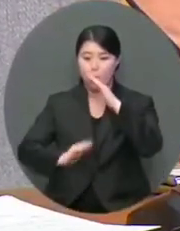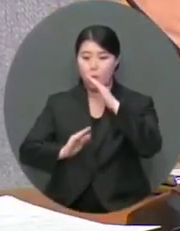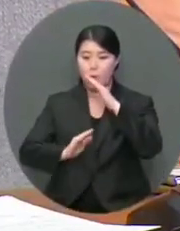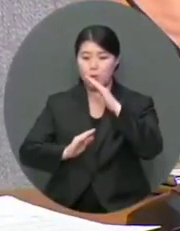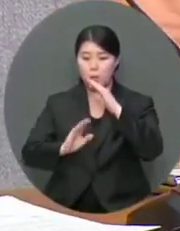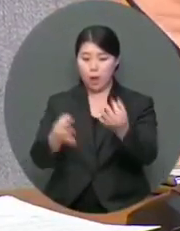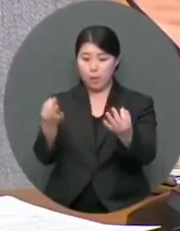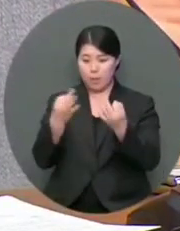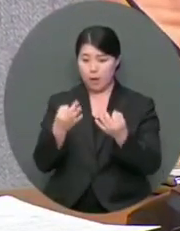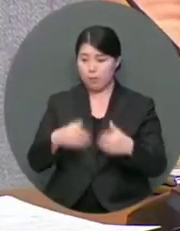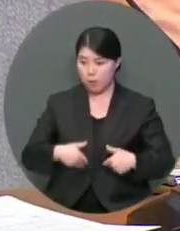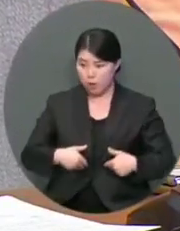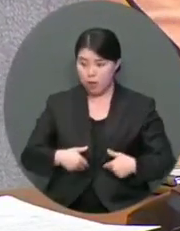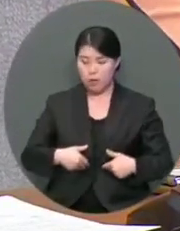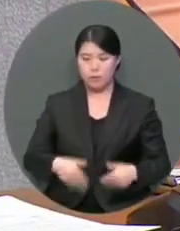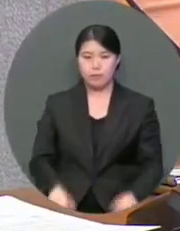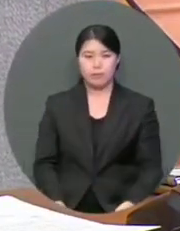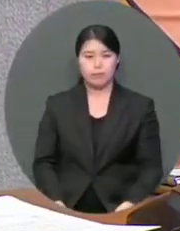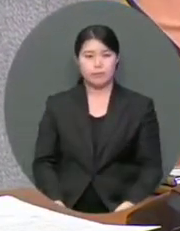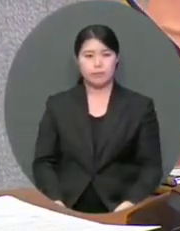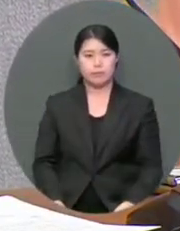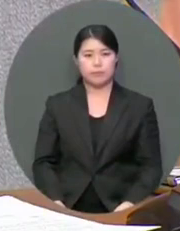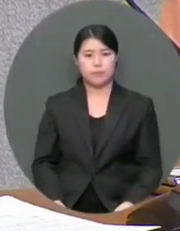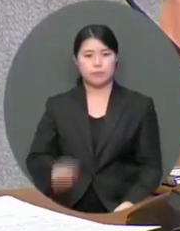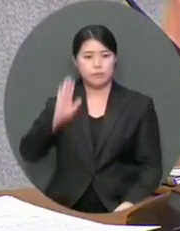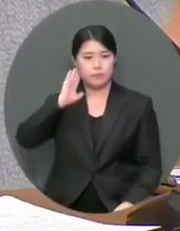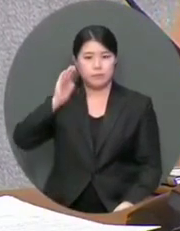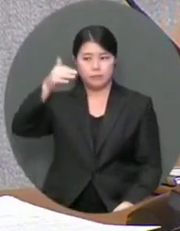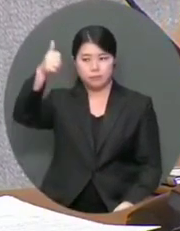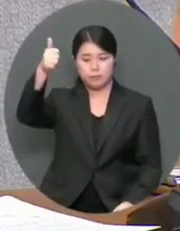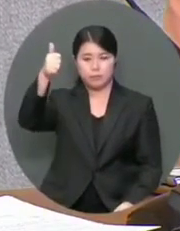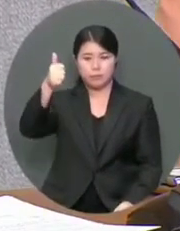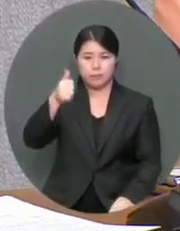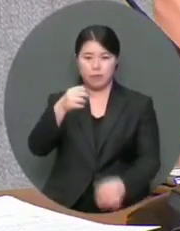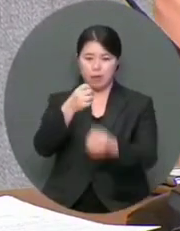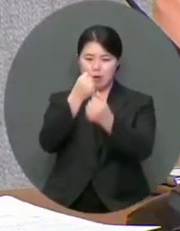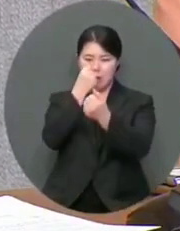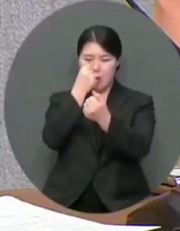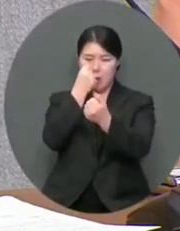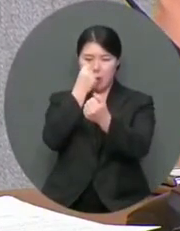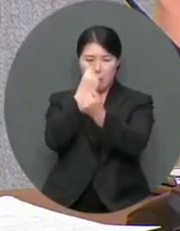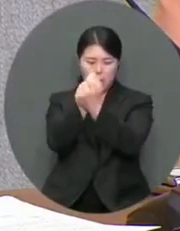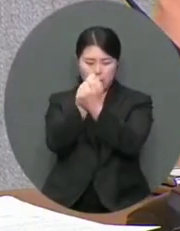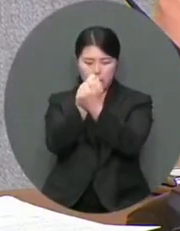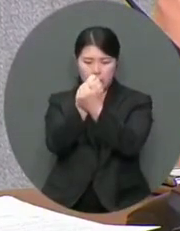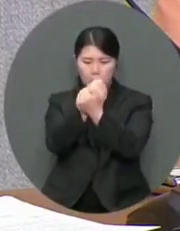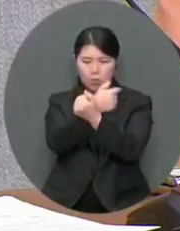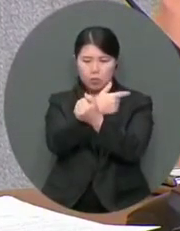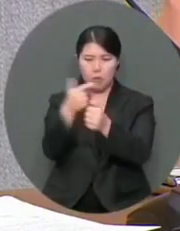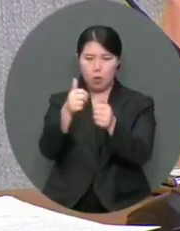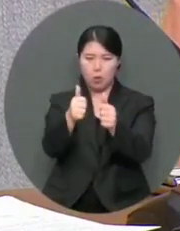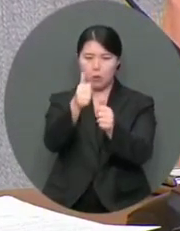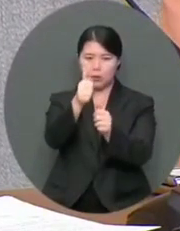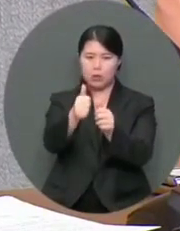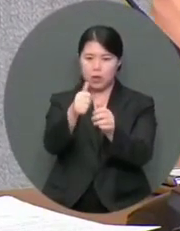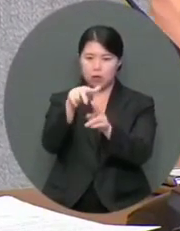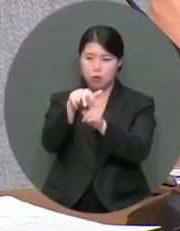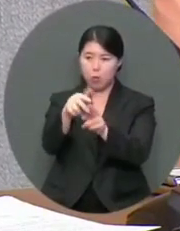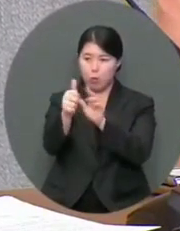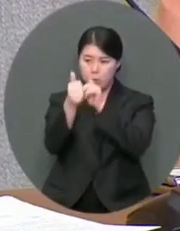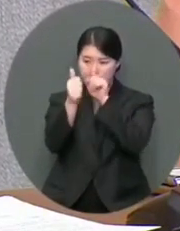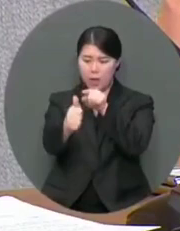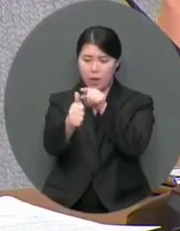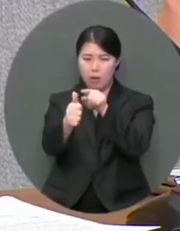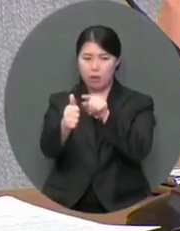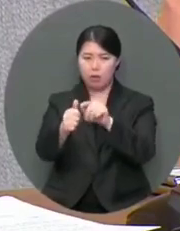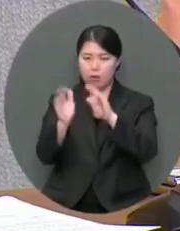되지요? 예, 그렇습니다. 그런데 대통령께서 일방적 깜깜이로 대법원장 후보자를 지명한 것이